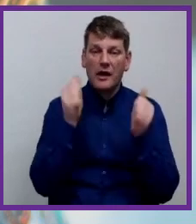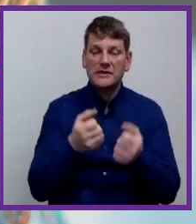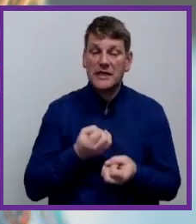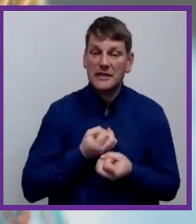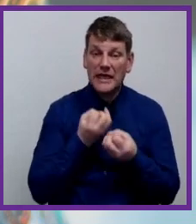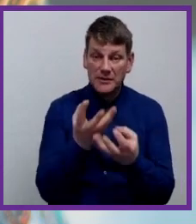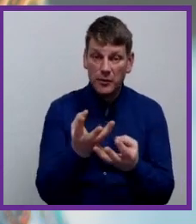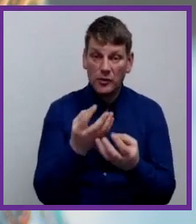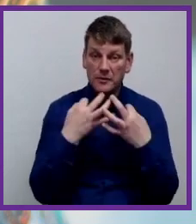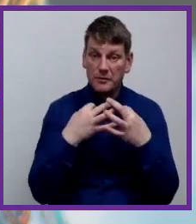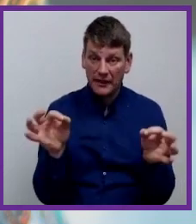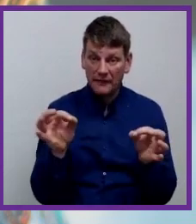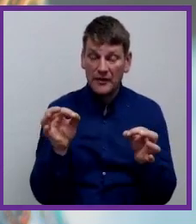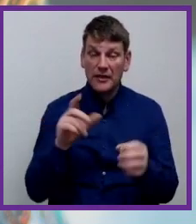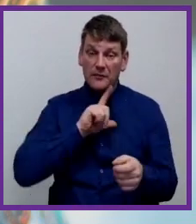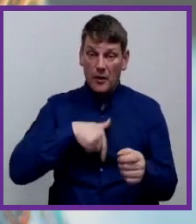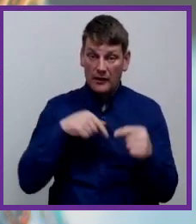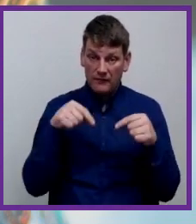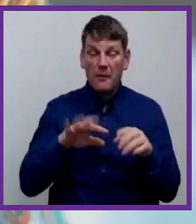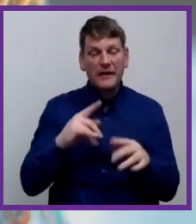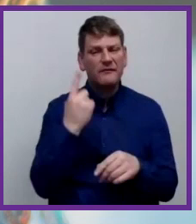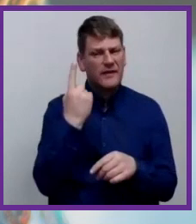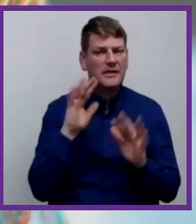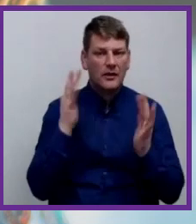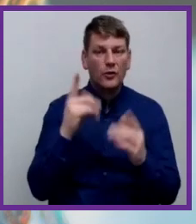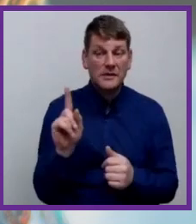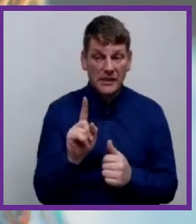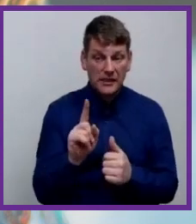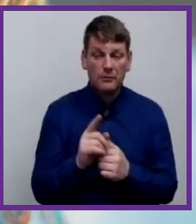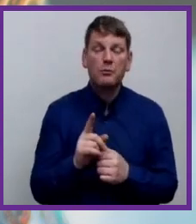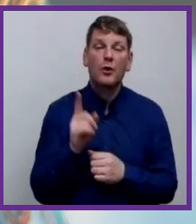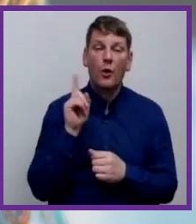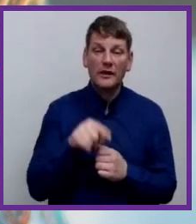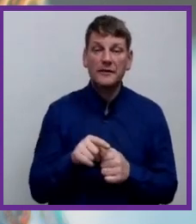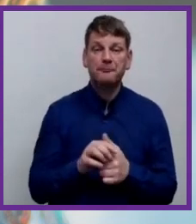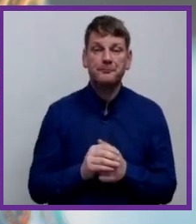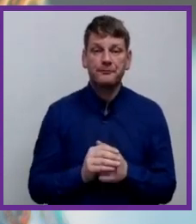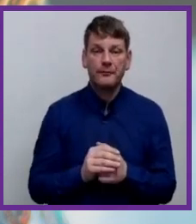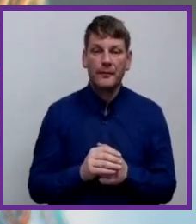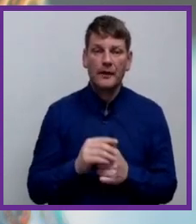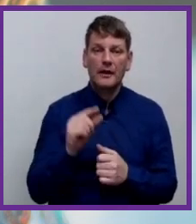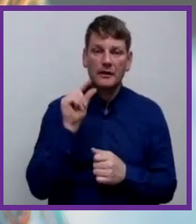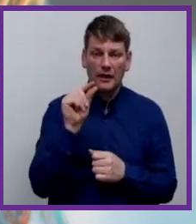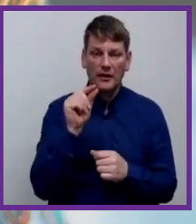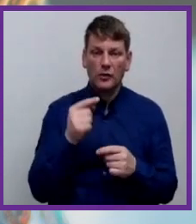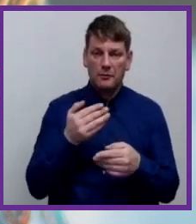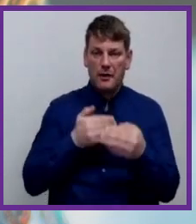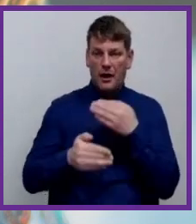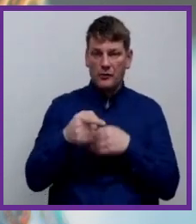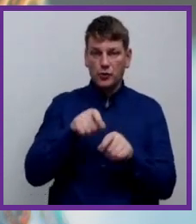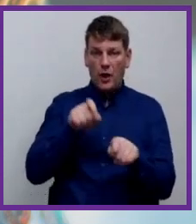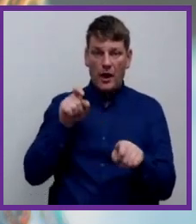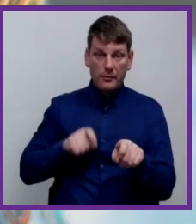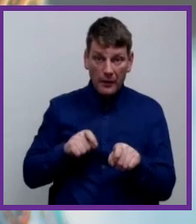izpausmes brīvība Latvijā, bet ir viens gadījums. Proti, nedaudz pakāpjoties soli